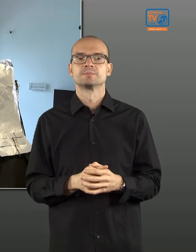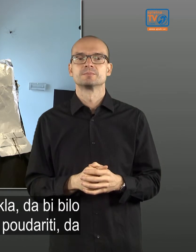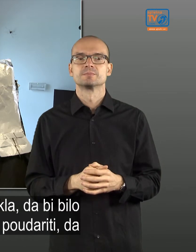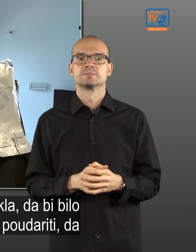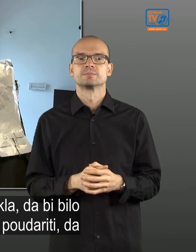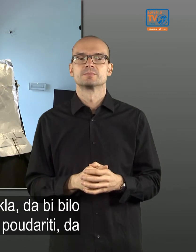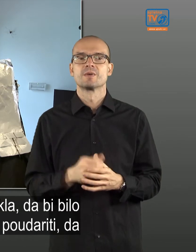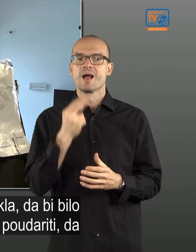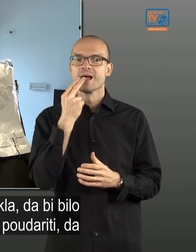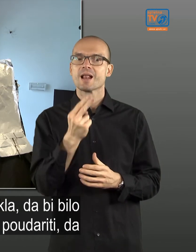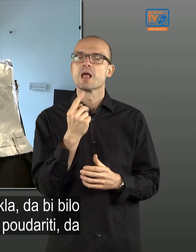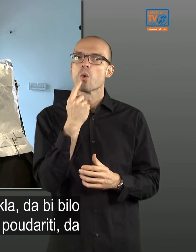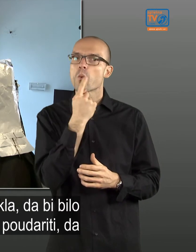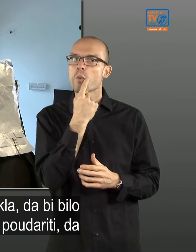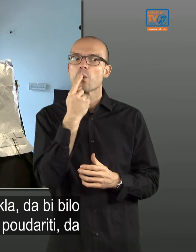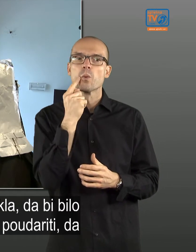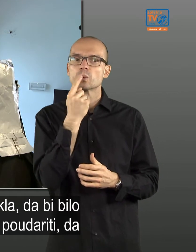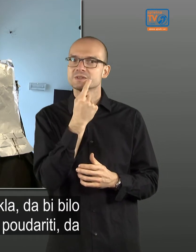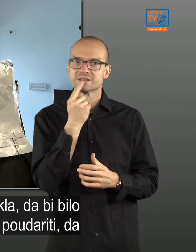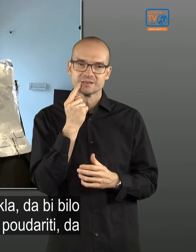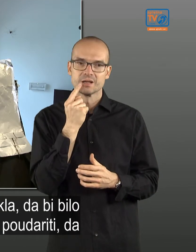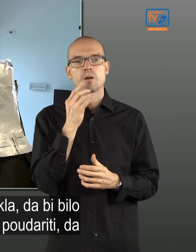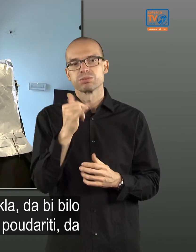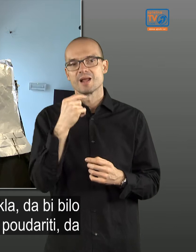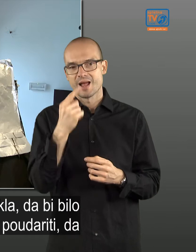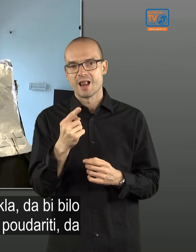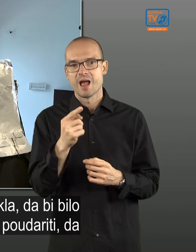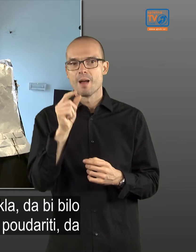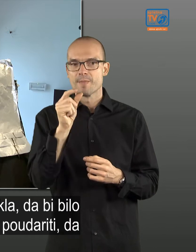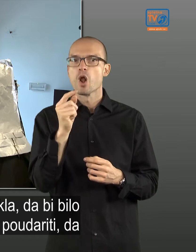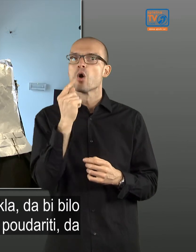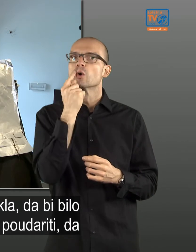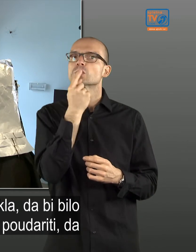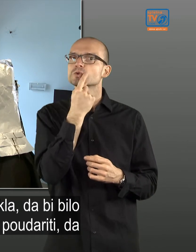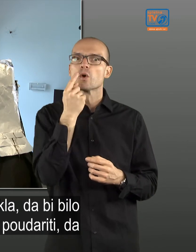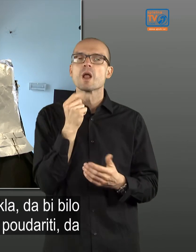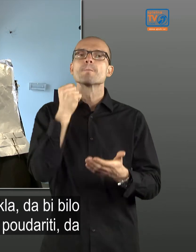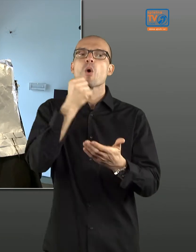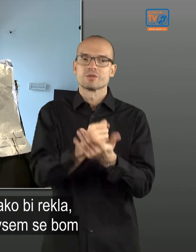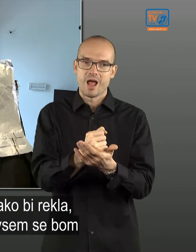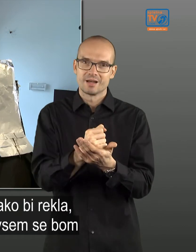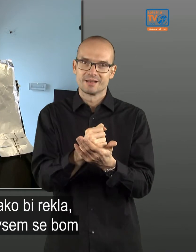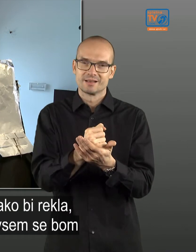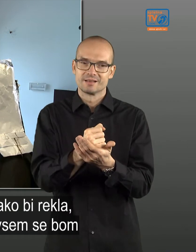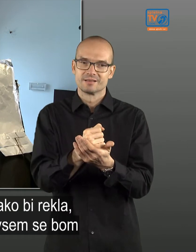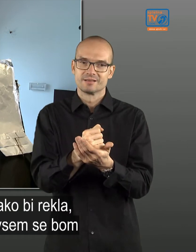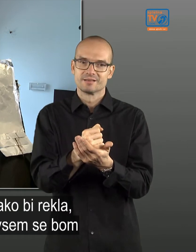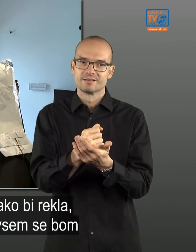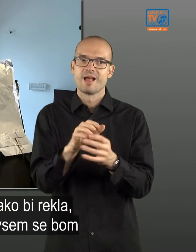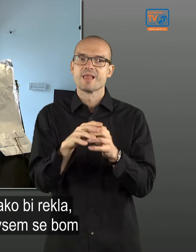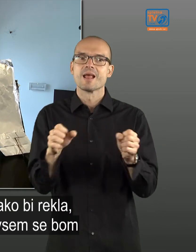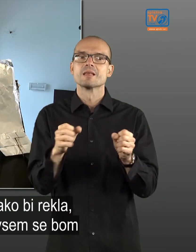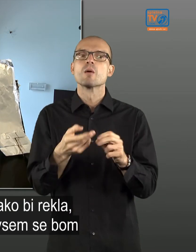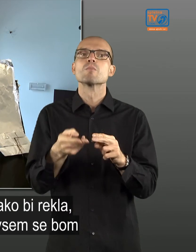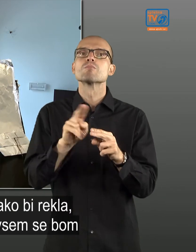Zdaj, glede na ustnice, bi rekla, da bi bilo fajn mogoče malo zgornji del poudariti, da naredijo malo bolj,